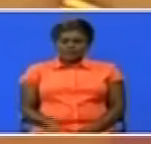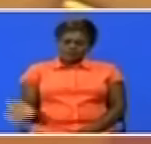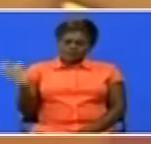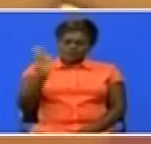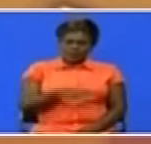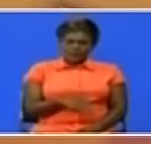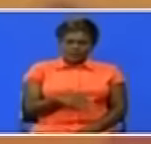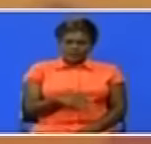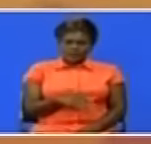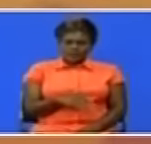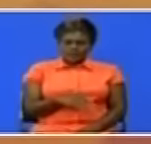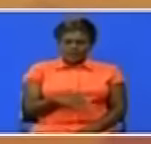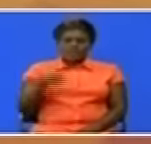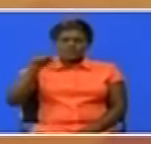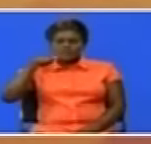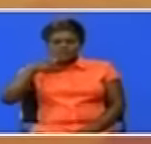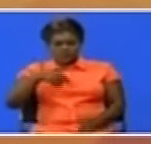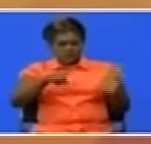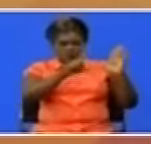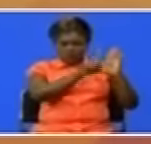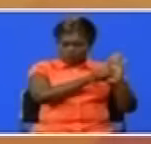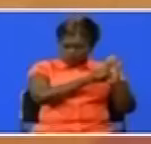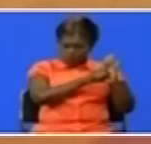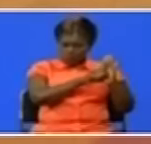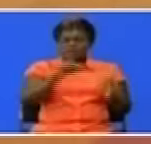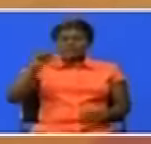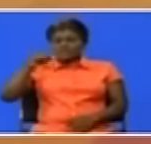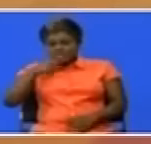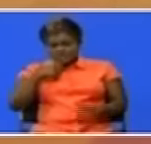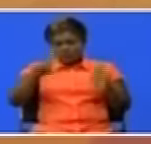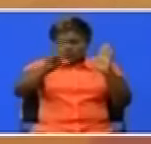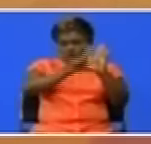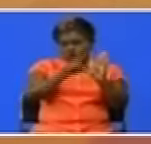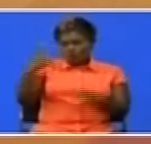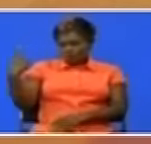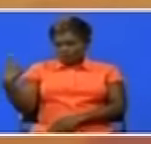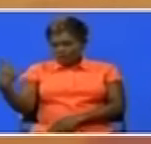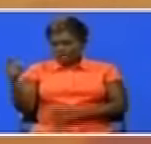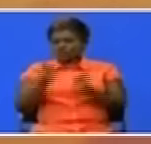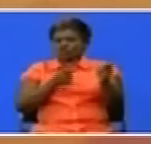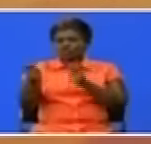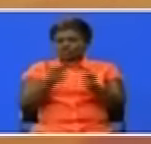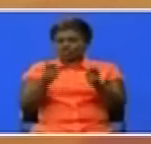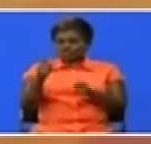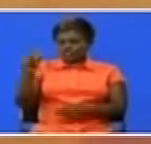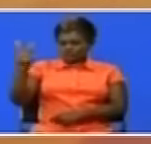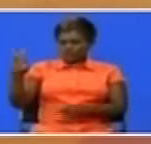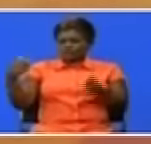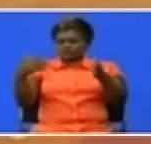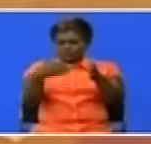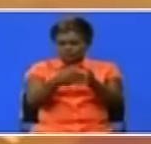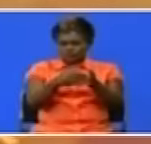Tukirejelea swala la sheria mpya, mojawapo ya sheria mpya katika mwongozo wa kudhibiti vyombo vya habari imepiga